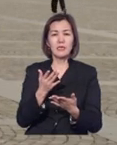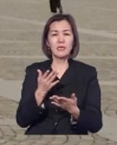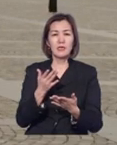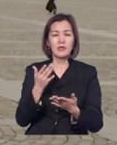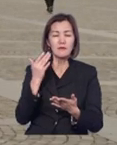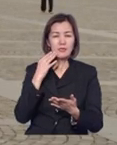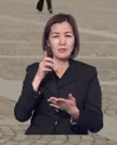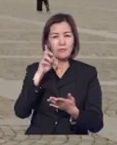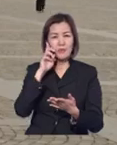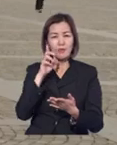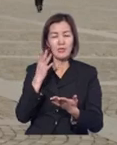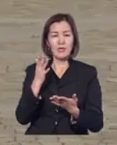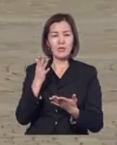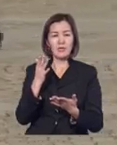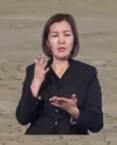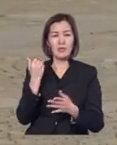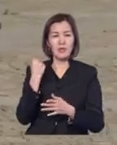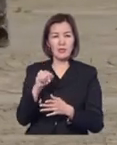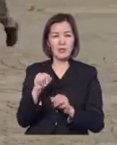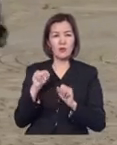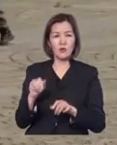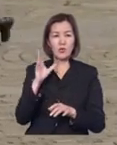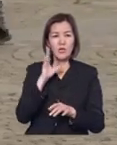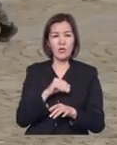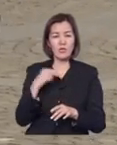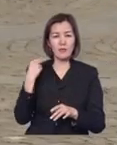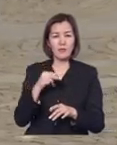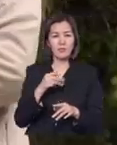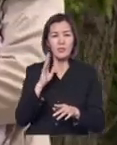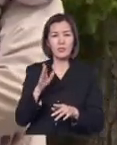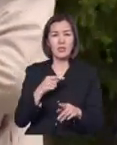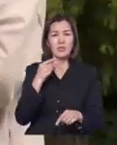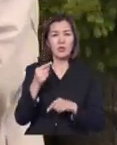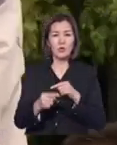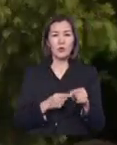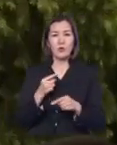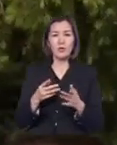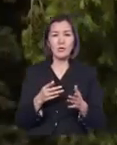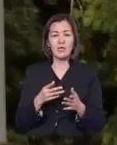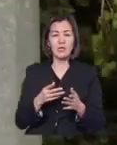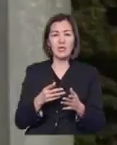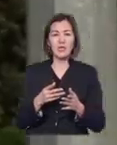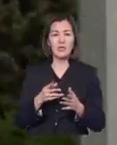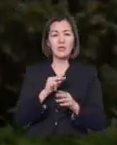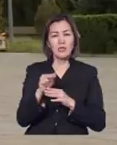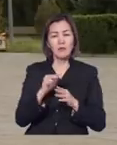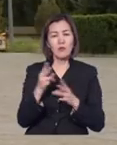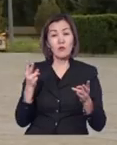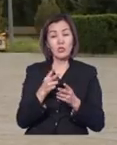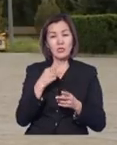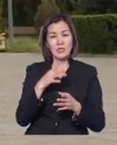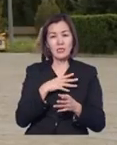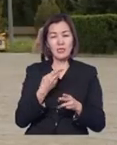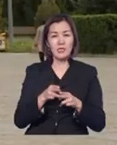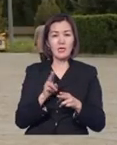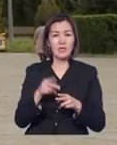бірлігі мықты елді жауда дауда ала алмайды. Сондықтан президент келешек ұрпақты іргелі құндылықтарға сүйене отырып тәрбиелеу